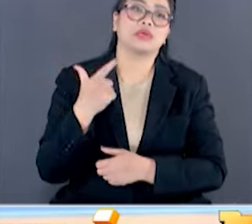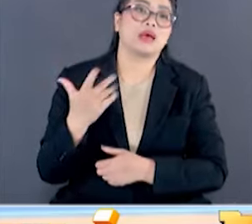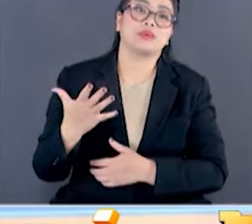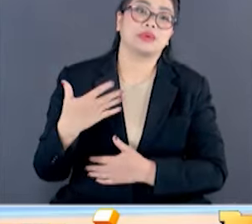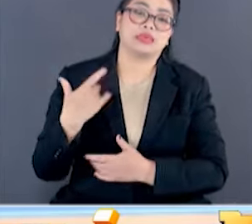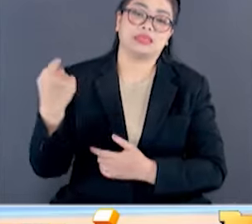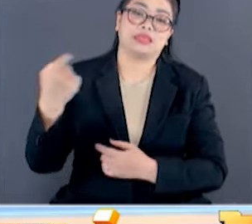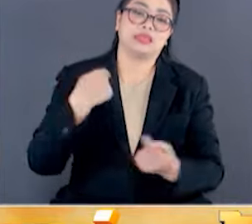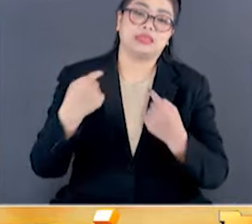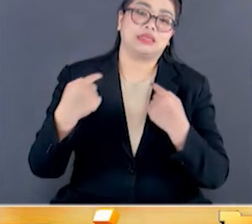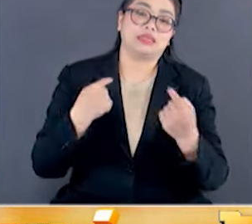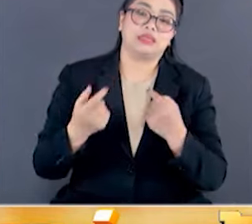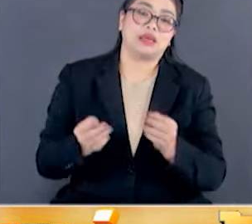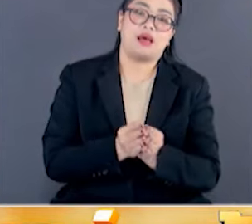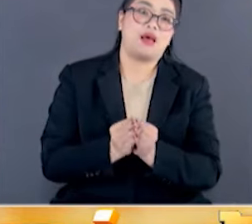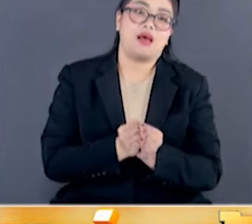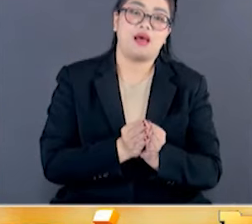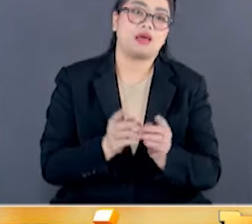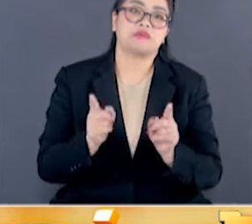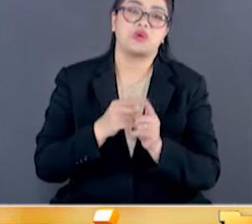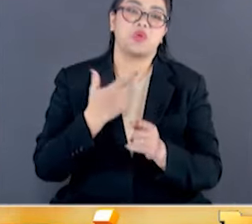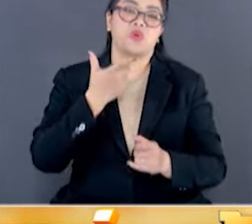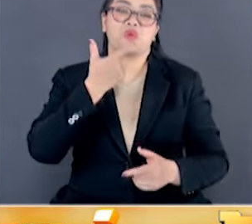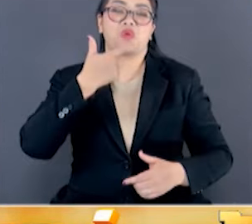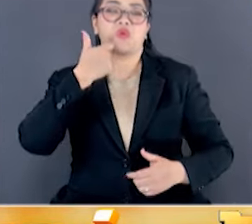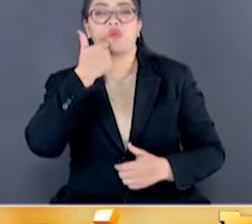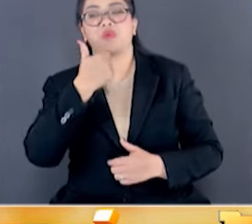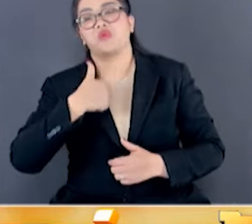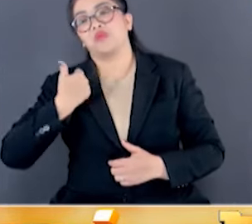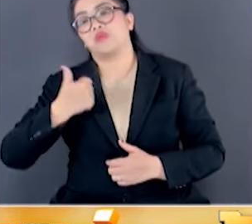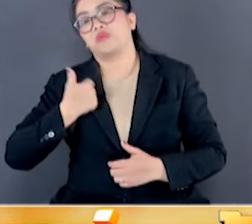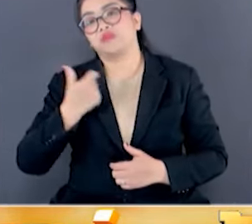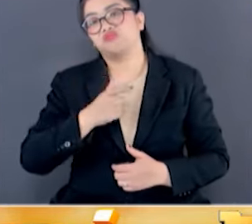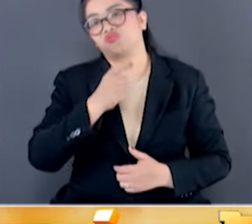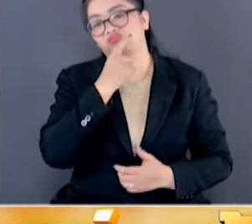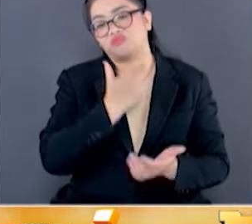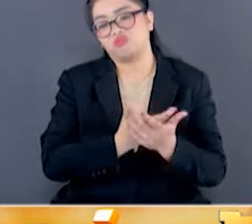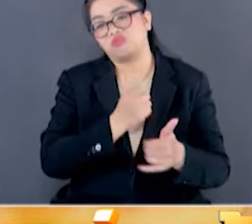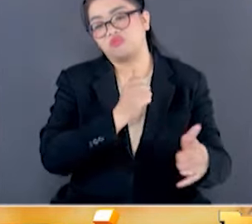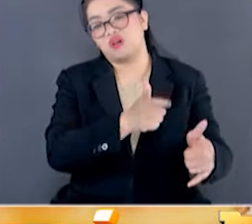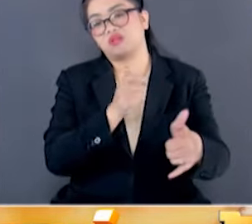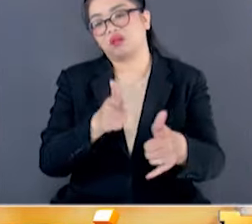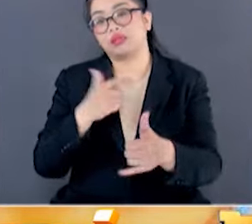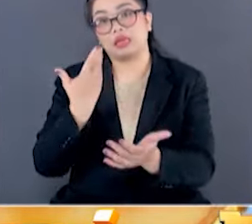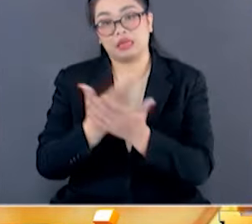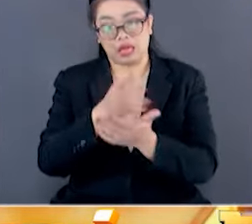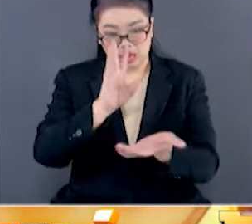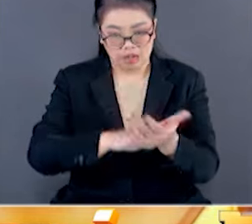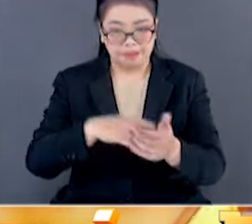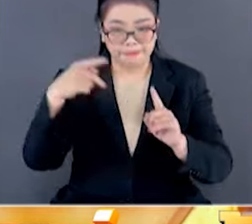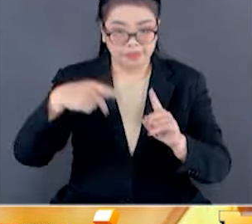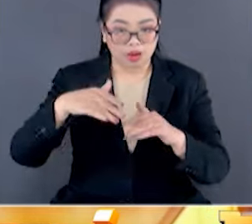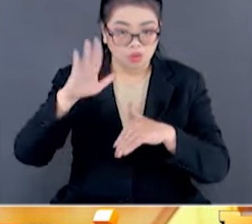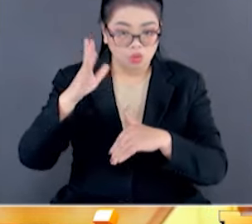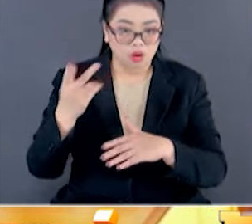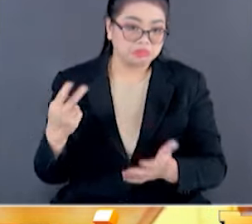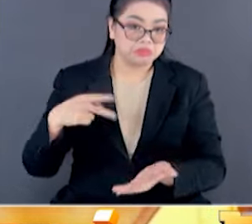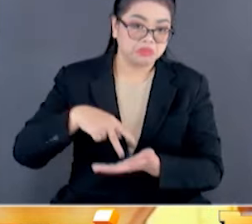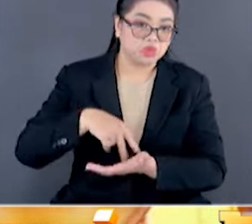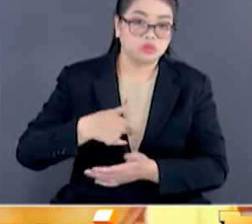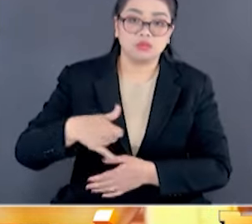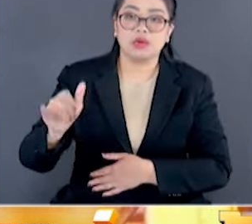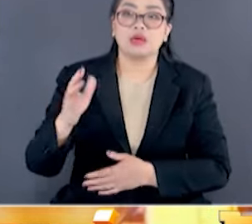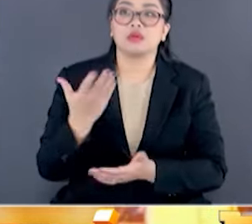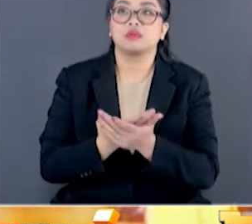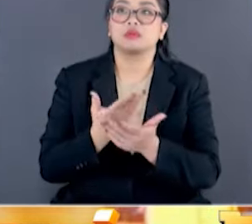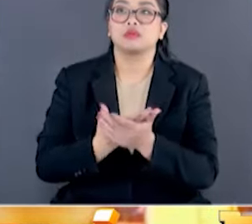สั่งอาหารทำทีว่าเป็นเสียเป็นใหญ่เป็นโตอย่างงั้นอย่างนี้พอจะเช็คบิลเก็บตังค์พันกว่าบาทลุกเลยค่ะไ